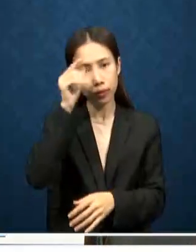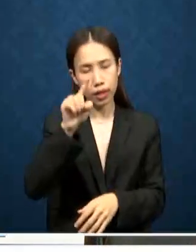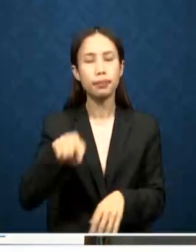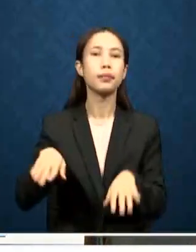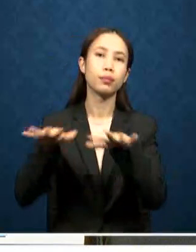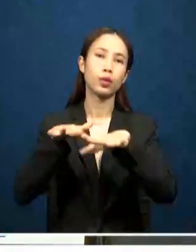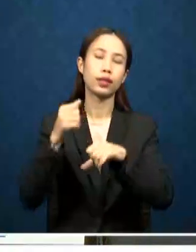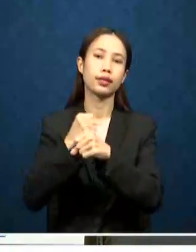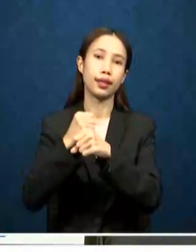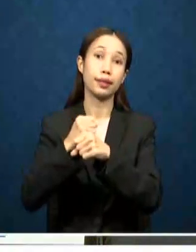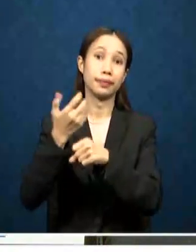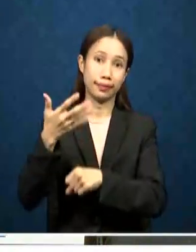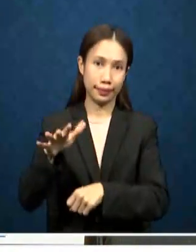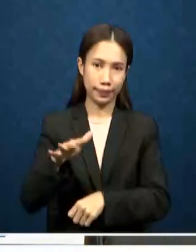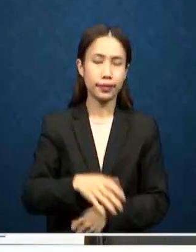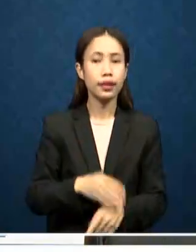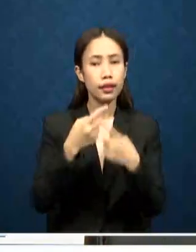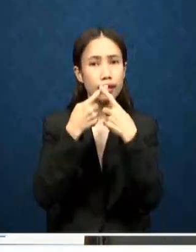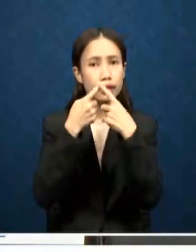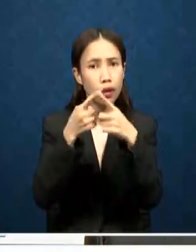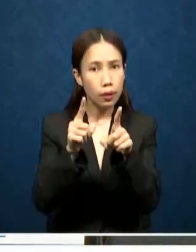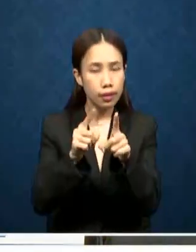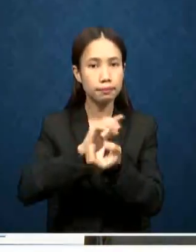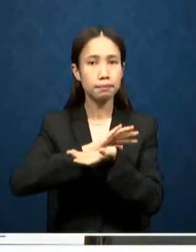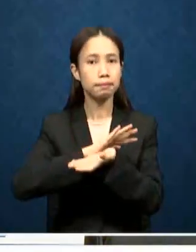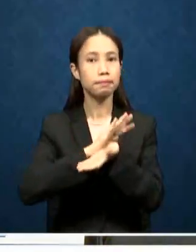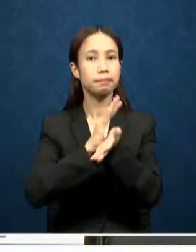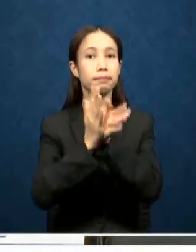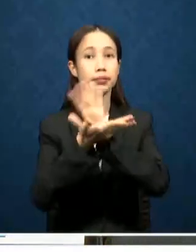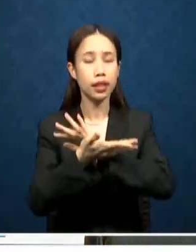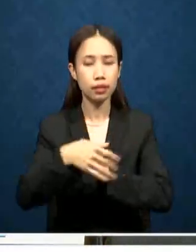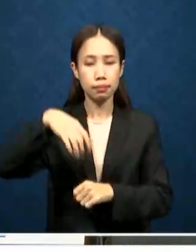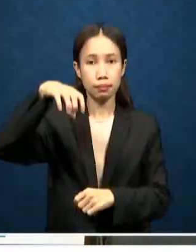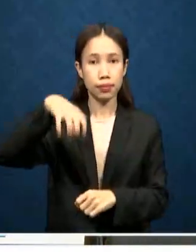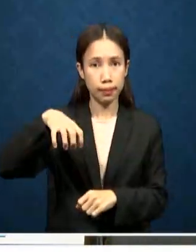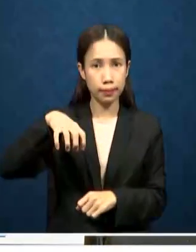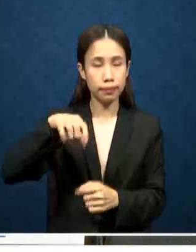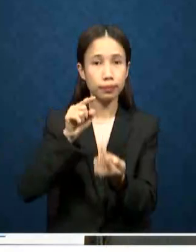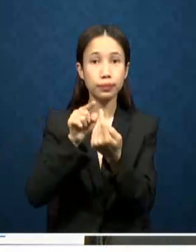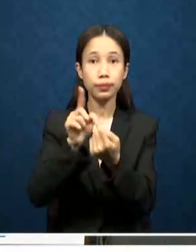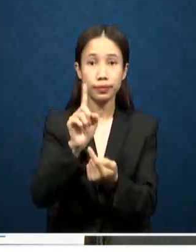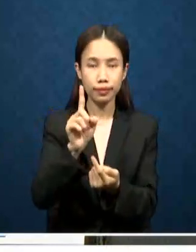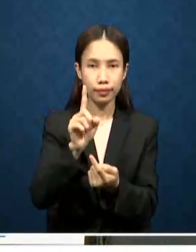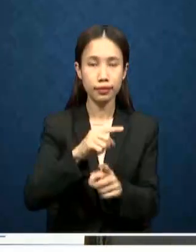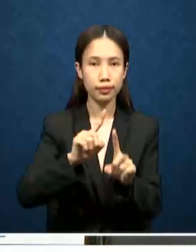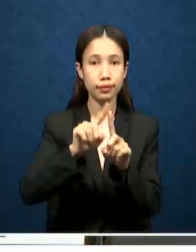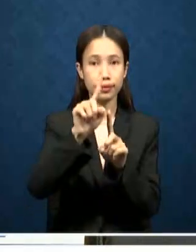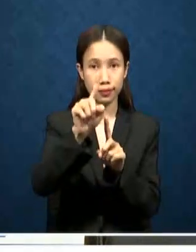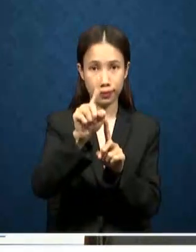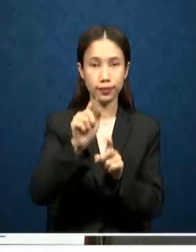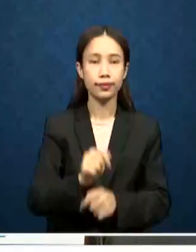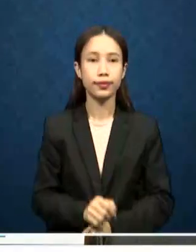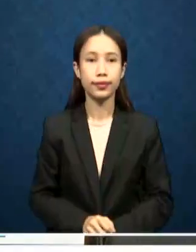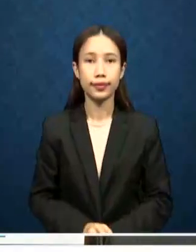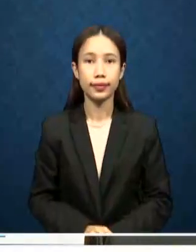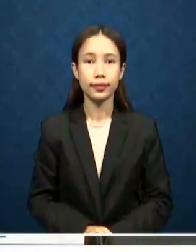แล้วแต่กำลังจะเปลี่ยนให้หน่วยงานอันได้แก่ 1